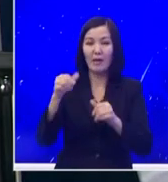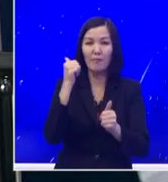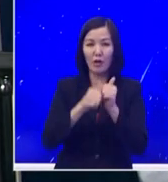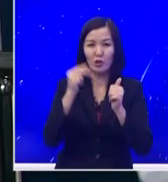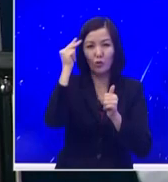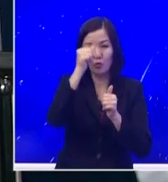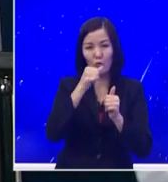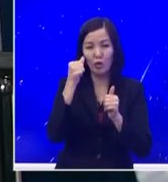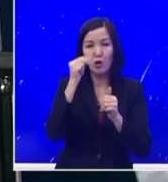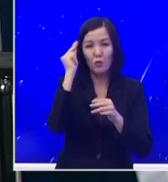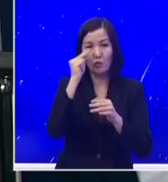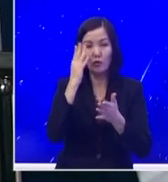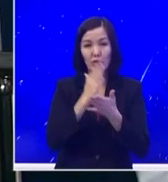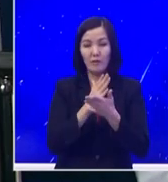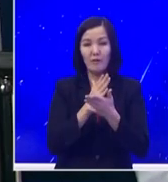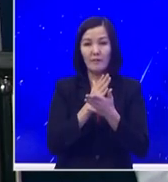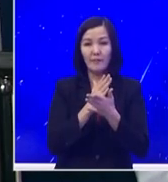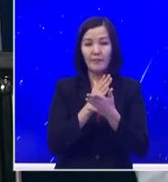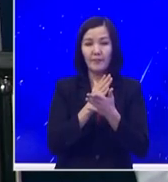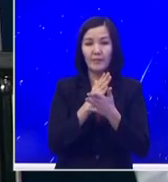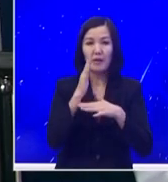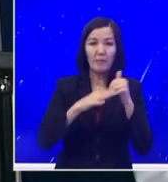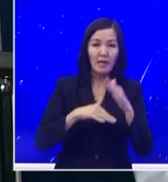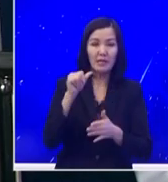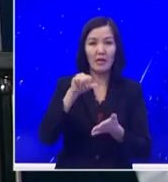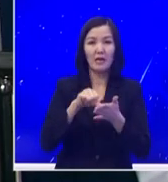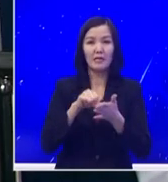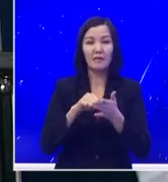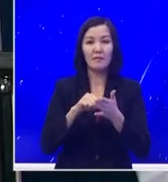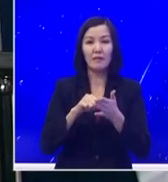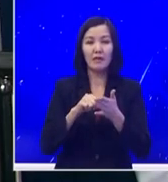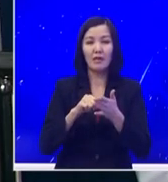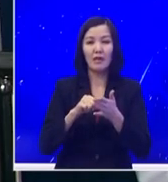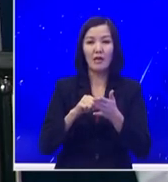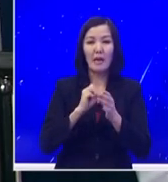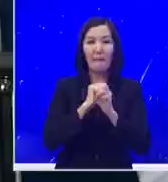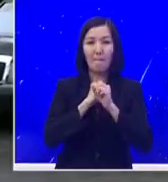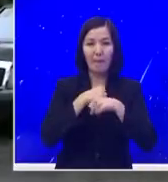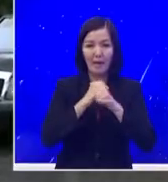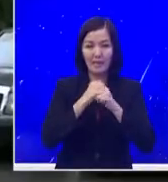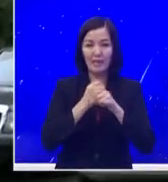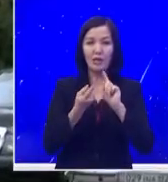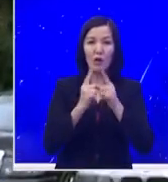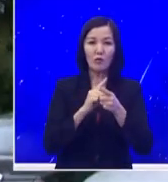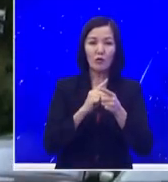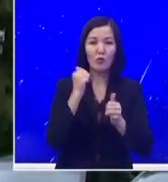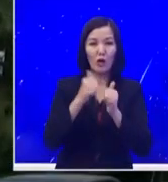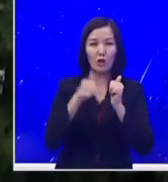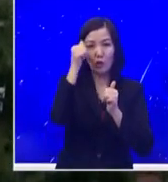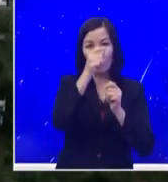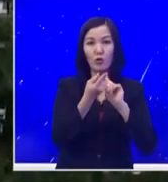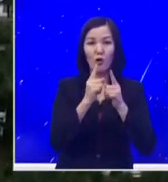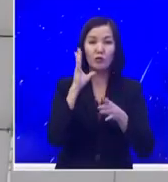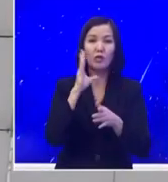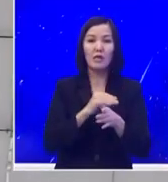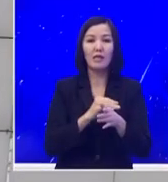барамыз. Өйткені мына жамбас пен тізе буынының протездерде жыл сайын өзгеріп отырады. Биылғы жылдан бастап медициналық